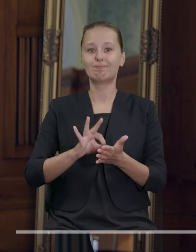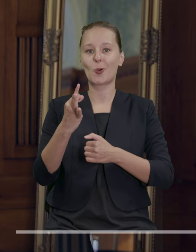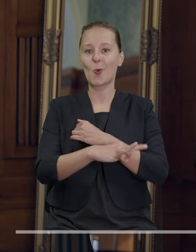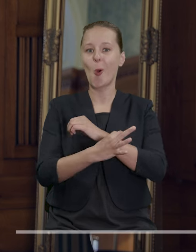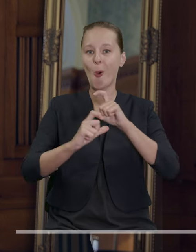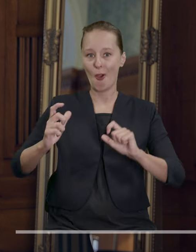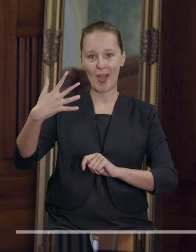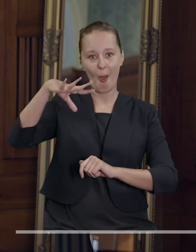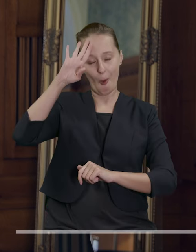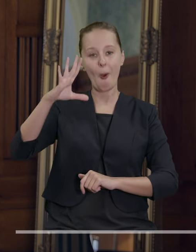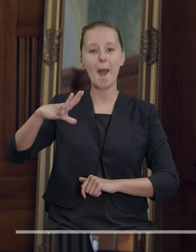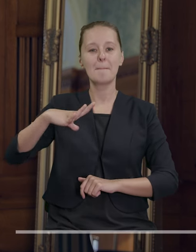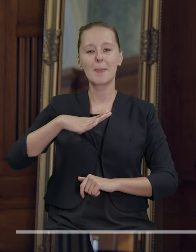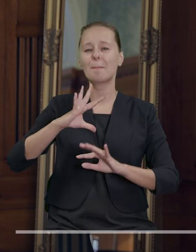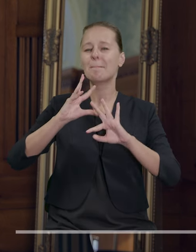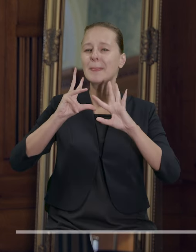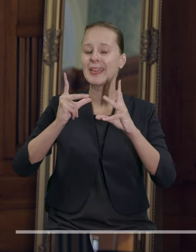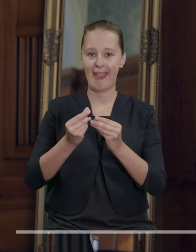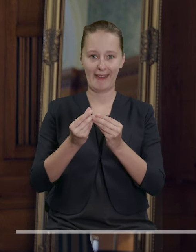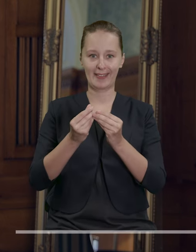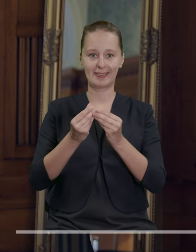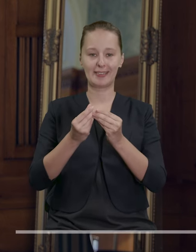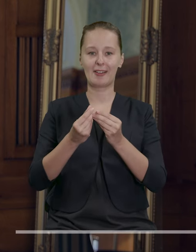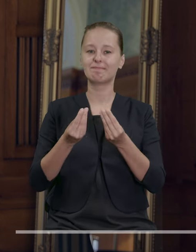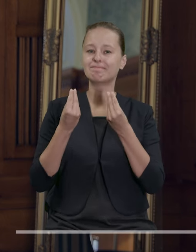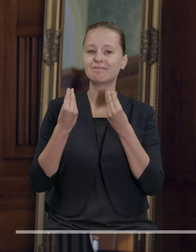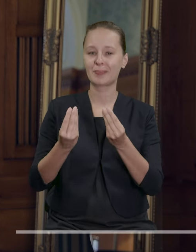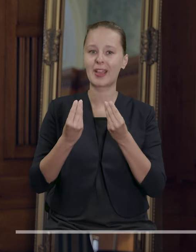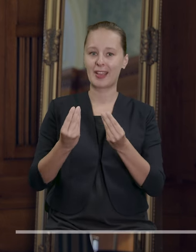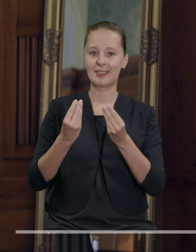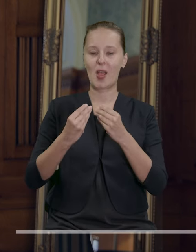Uniwersytecie Łódzkim odbyła się piękna akademicka